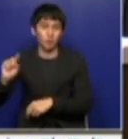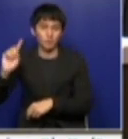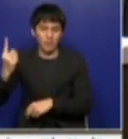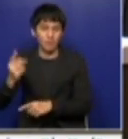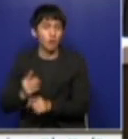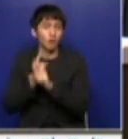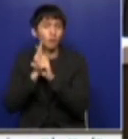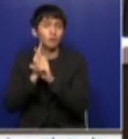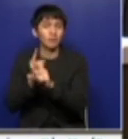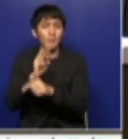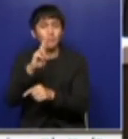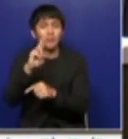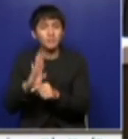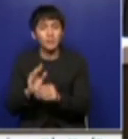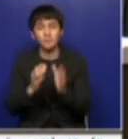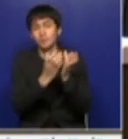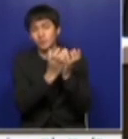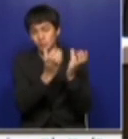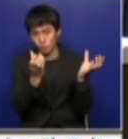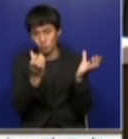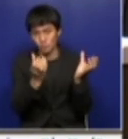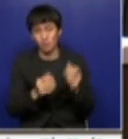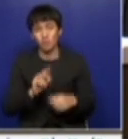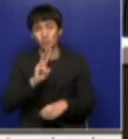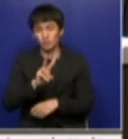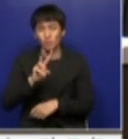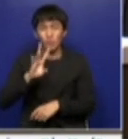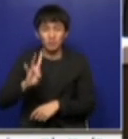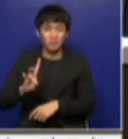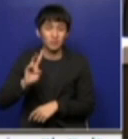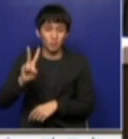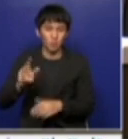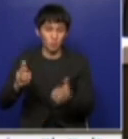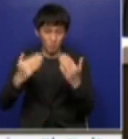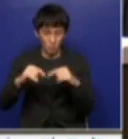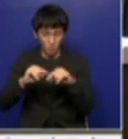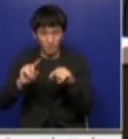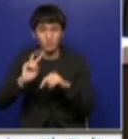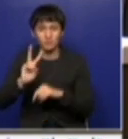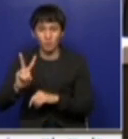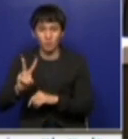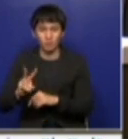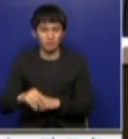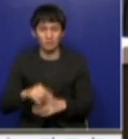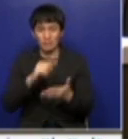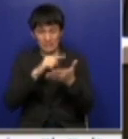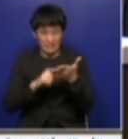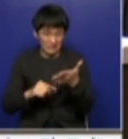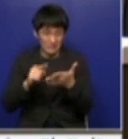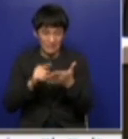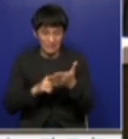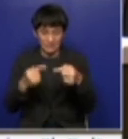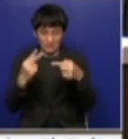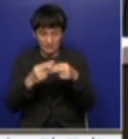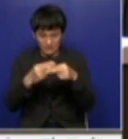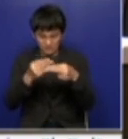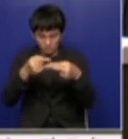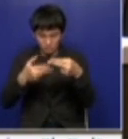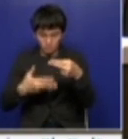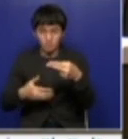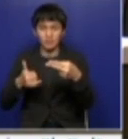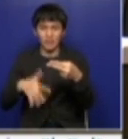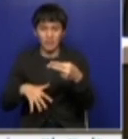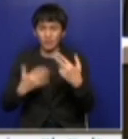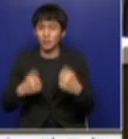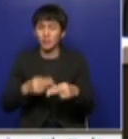ธรรมนูญและใช้ 272บัก 2นะครับตัวเลือกในบัญชีไม่ได้ขนาดนี้บัญชีรายชื่อ